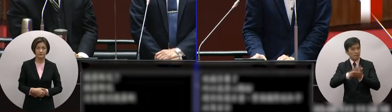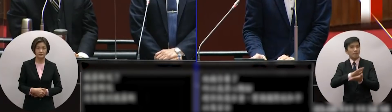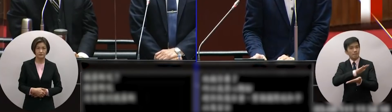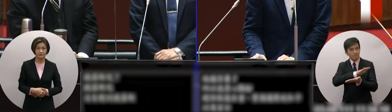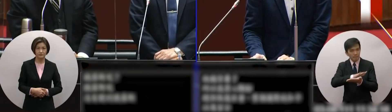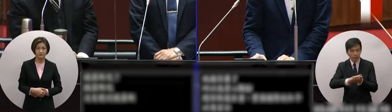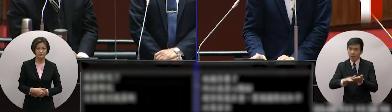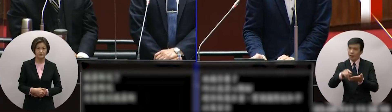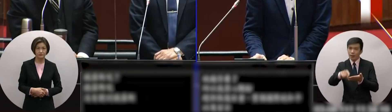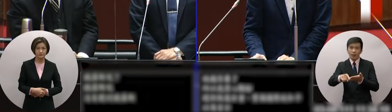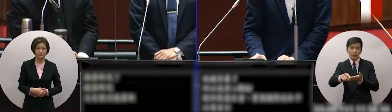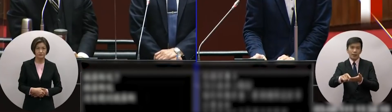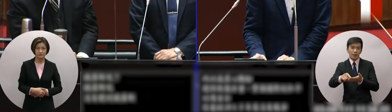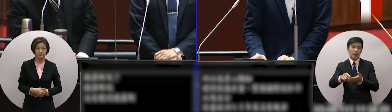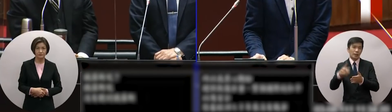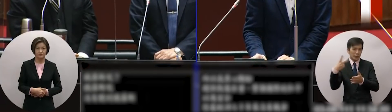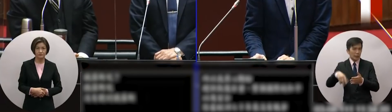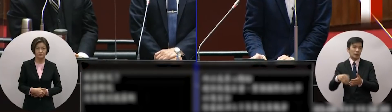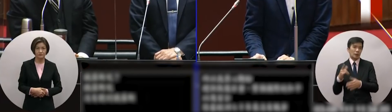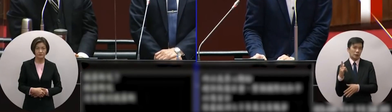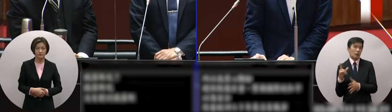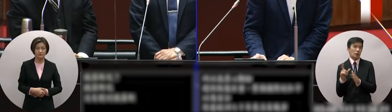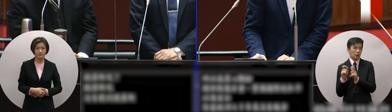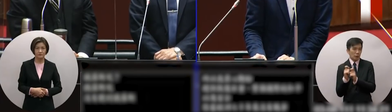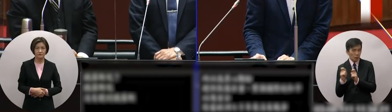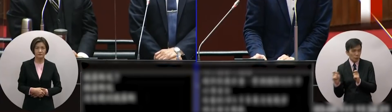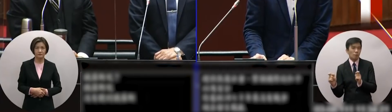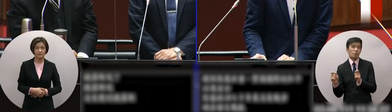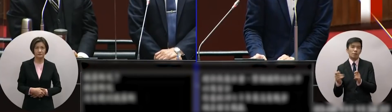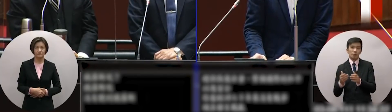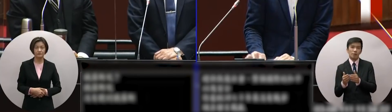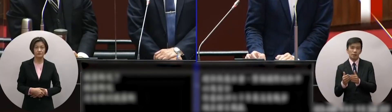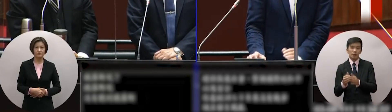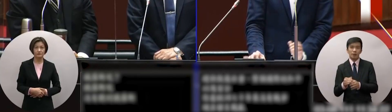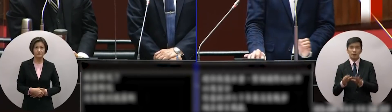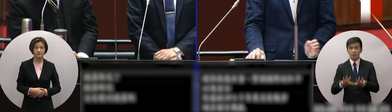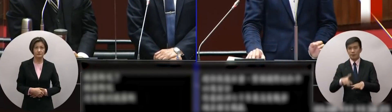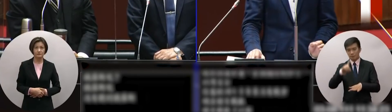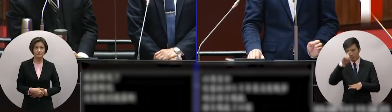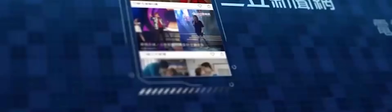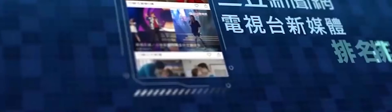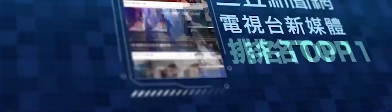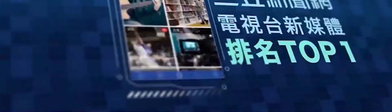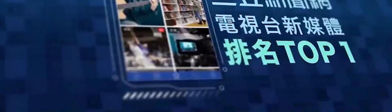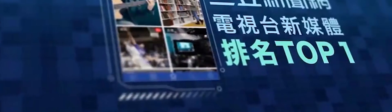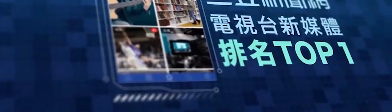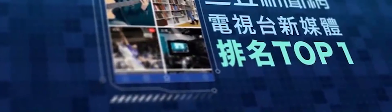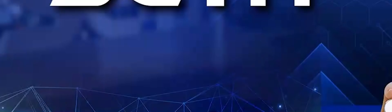非常非常长的时间的，我们来衷心期盼世界的和平。